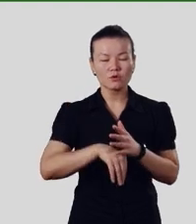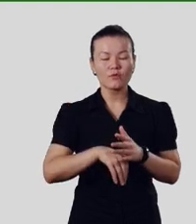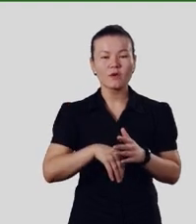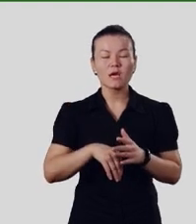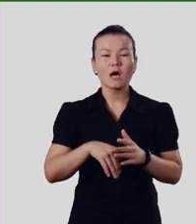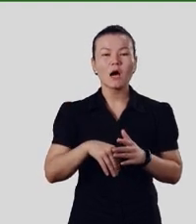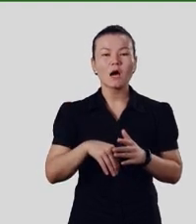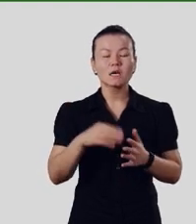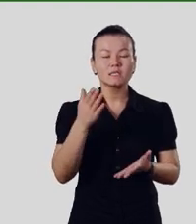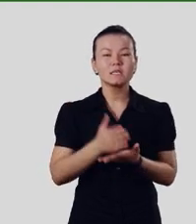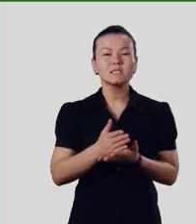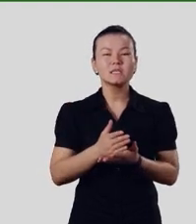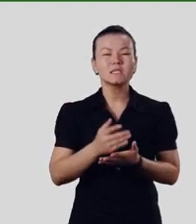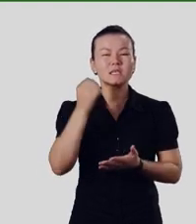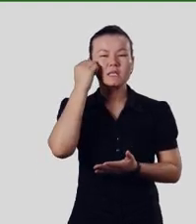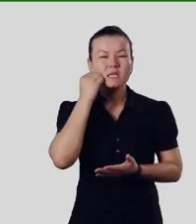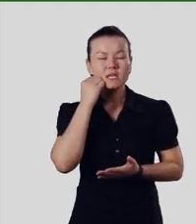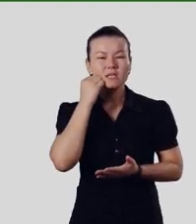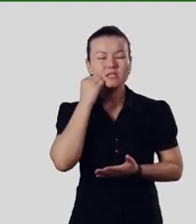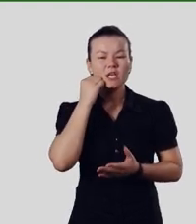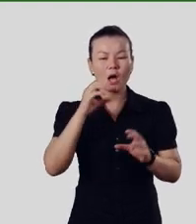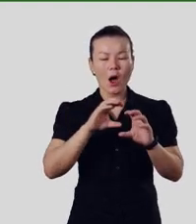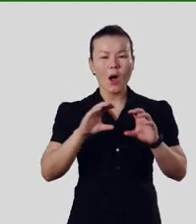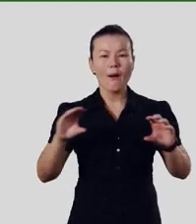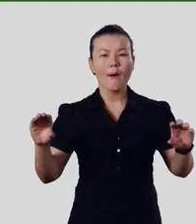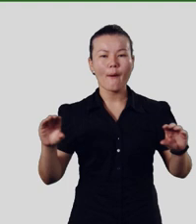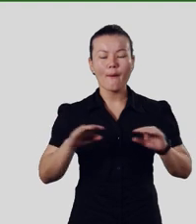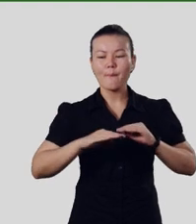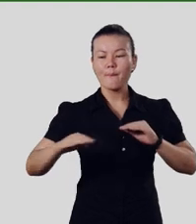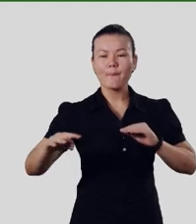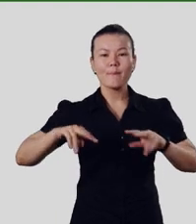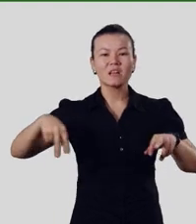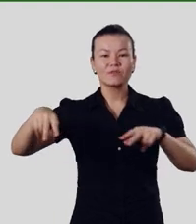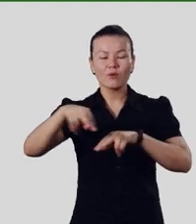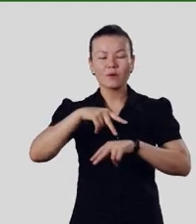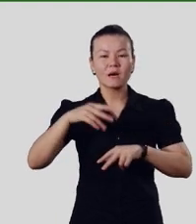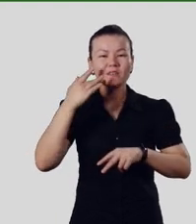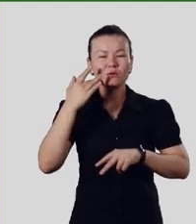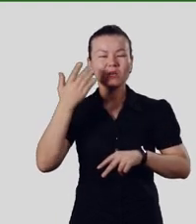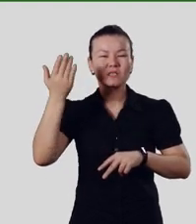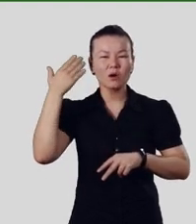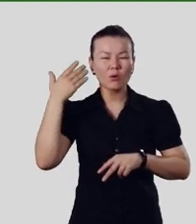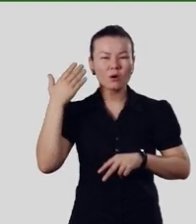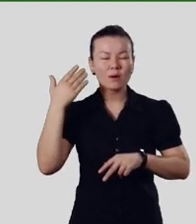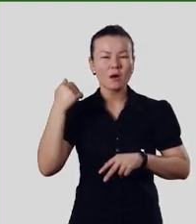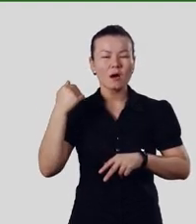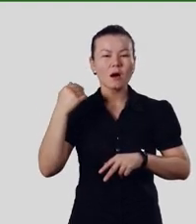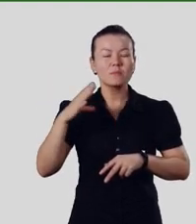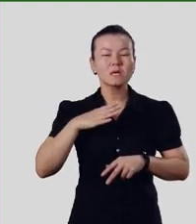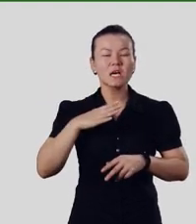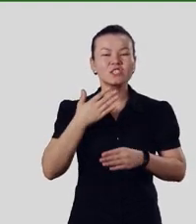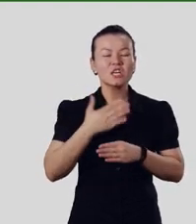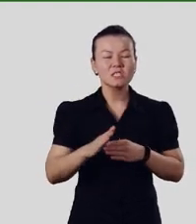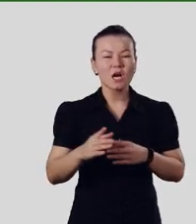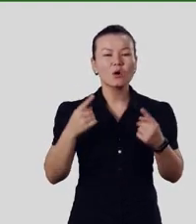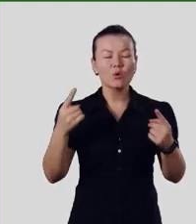залегает древнейшая африканская платформа, которая в далеком прошлом была частью